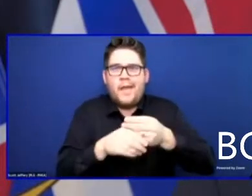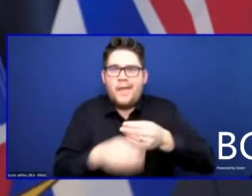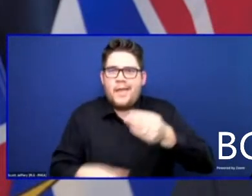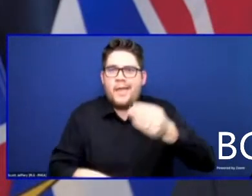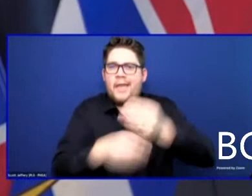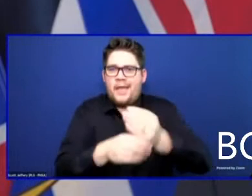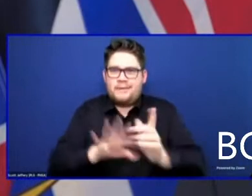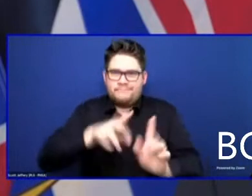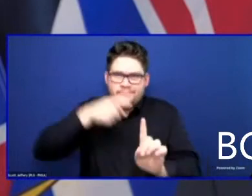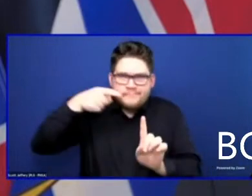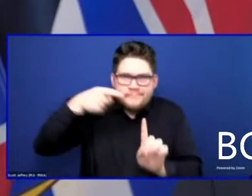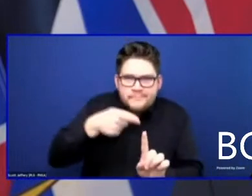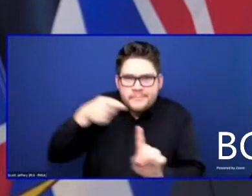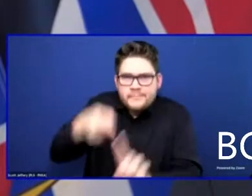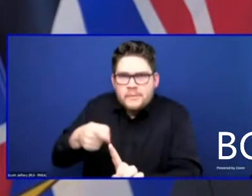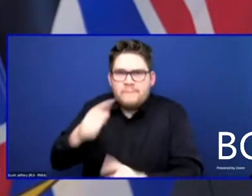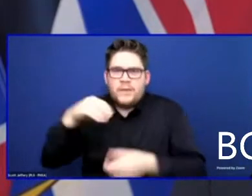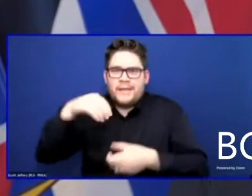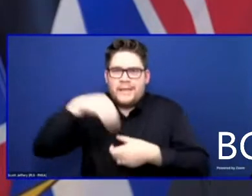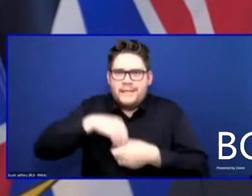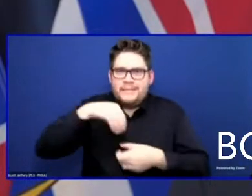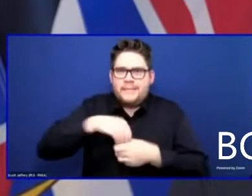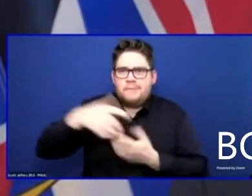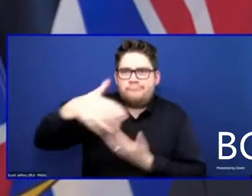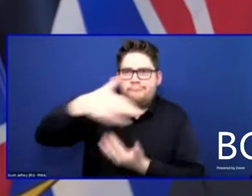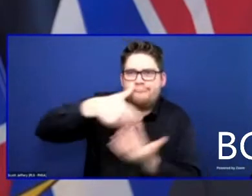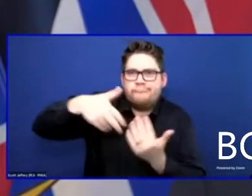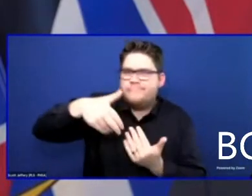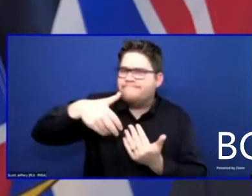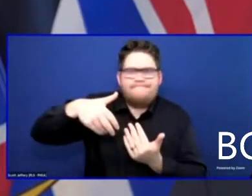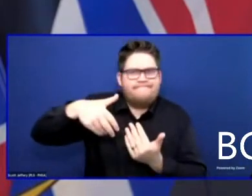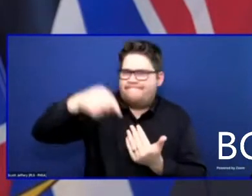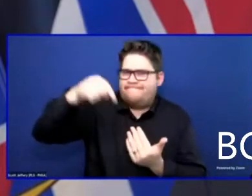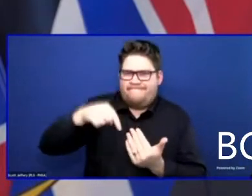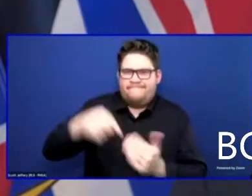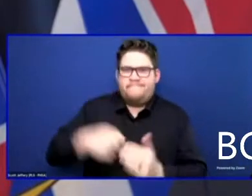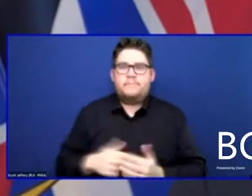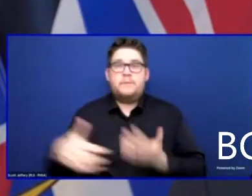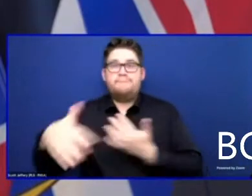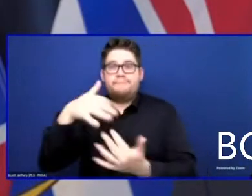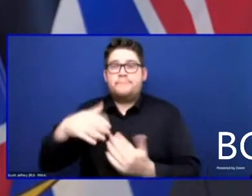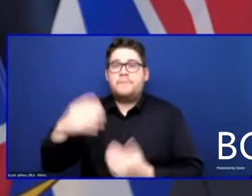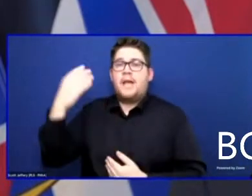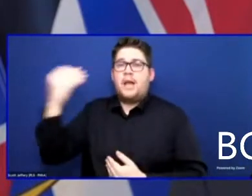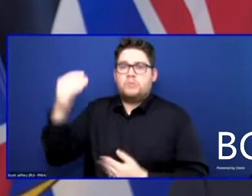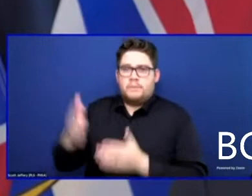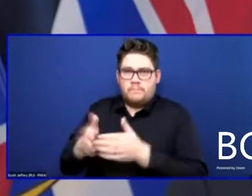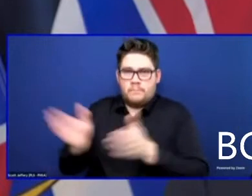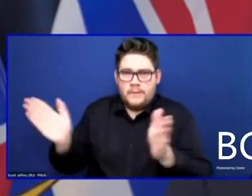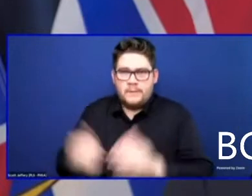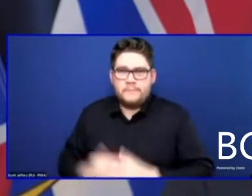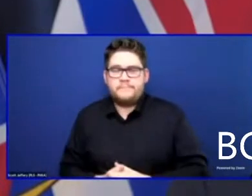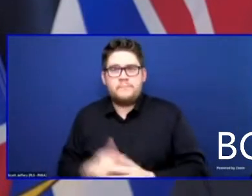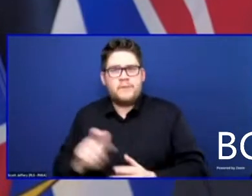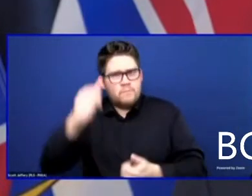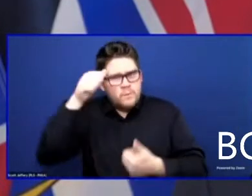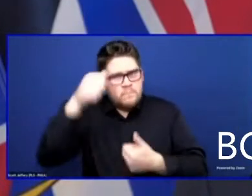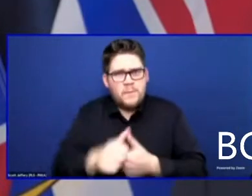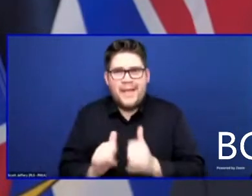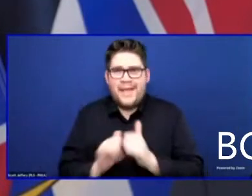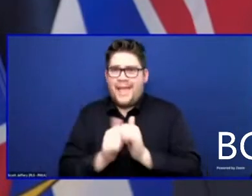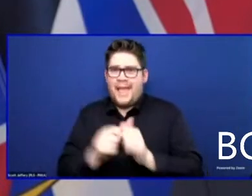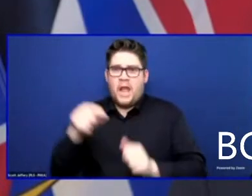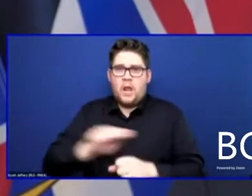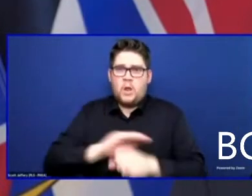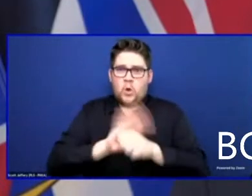更加 gathering and 这 social 个 connections. This is 这 a 个 this is 严 a 厉， virus 所以 that 这个 spreads 是 through 就 social 希望大家 interaction. 能够 And 在 we 这 must 个 do 社交 everything 方 we